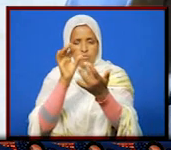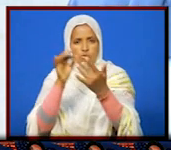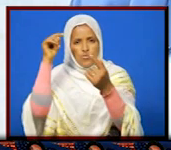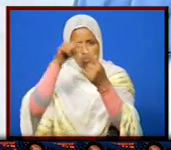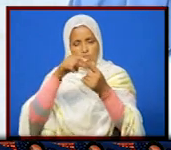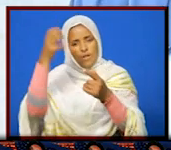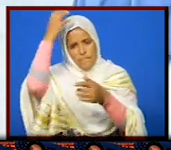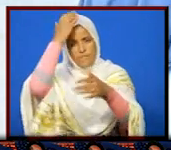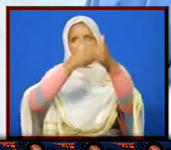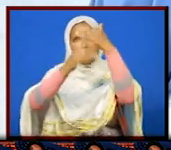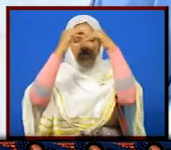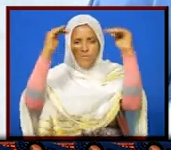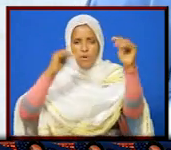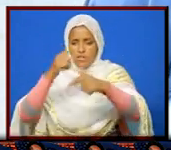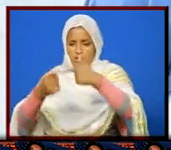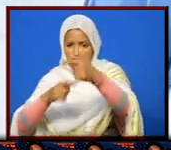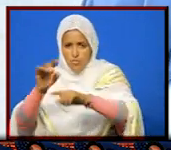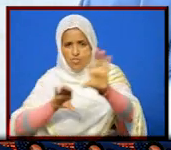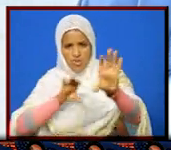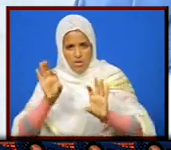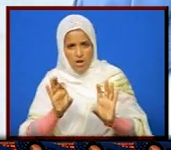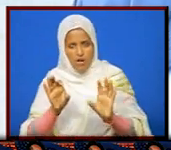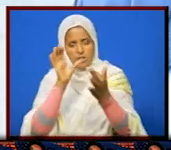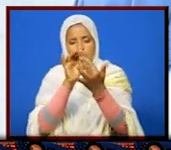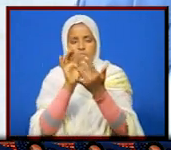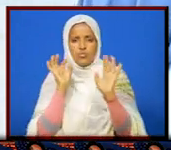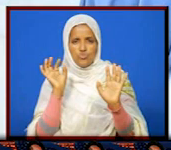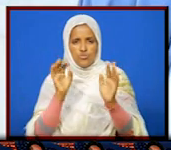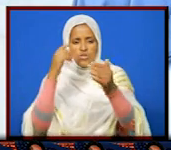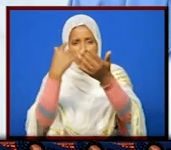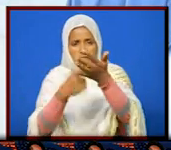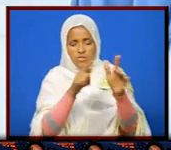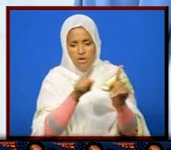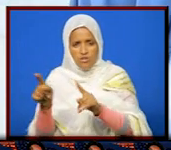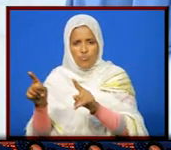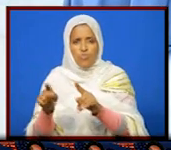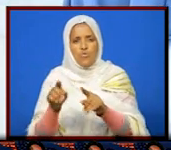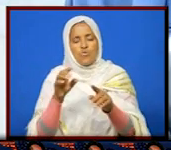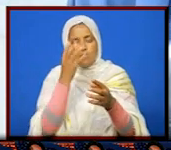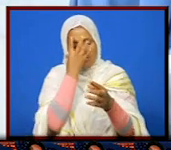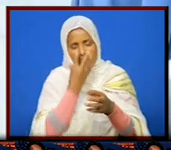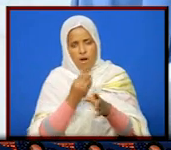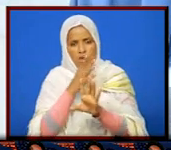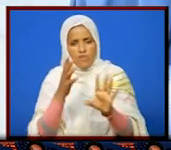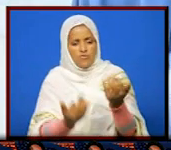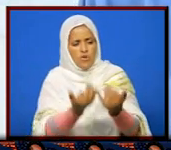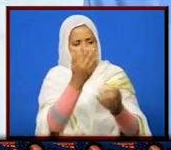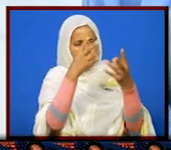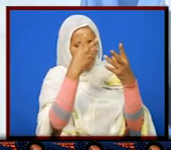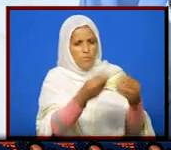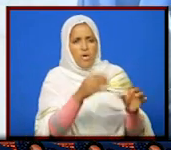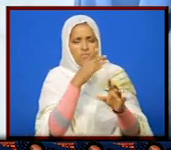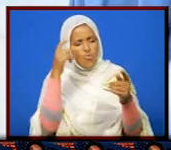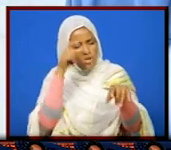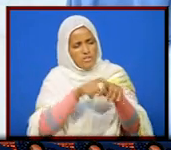ለህይወት የተመረጡት ወደ መንግስተ ሰማያት እንዲሄዱ ይደረጋል። የተመረጡት እነዚያ ደግሞ ትሉ ወደማያንቀላፋው